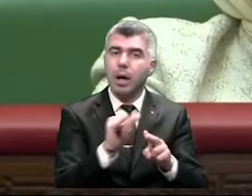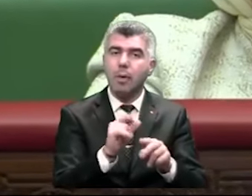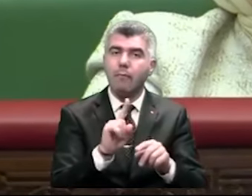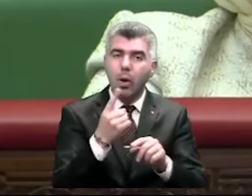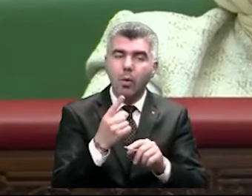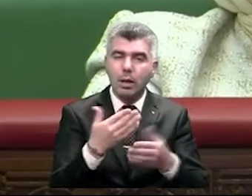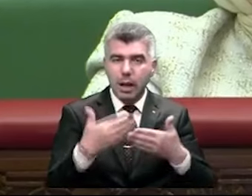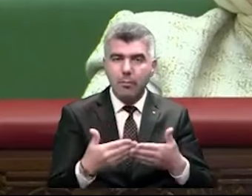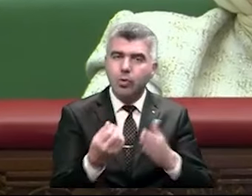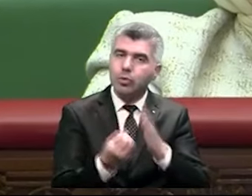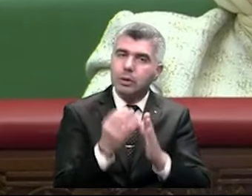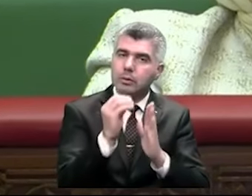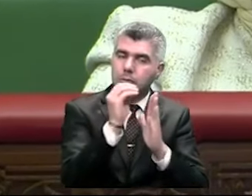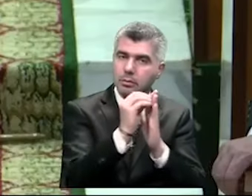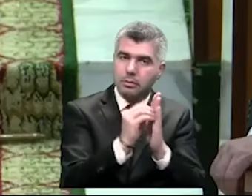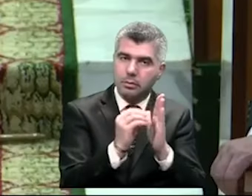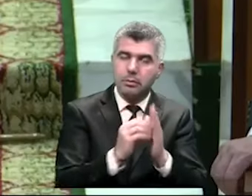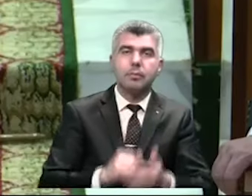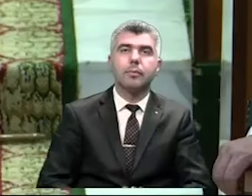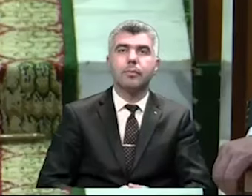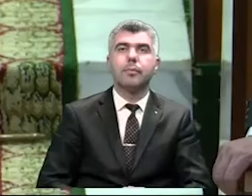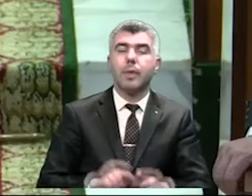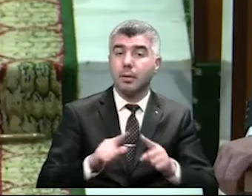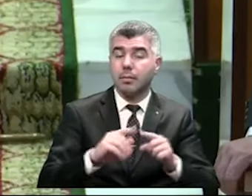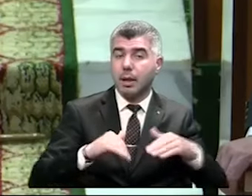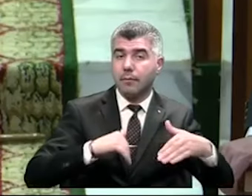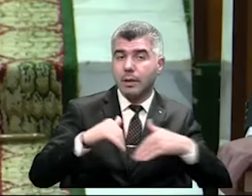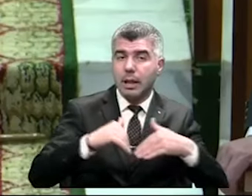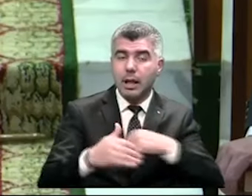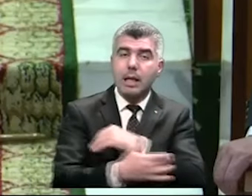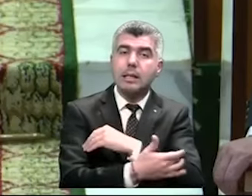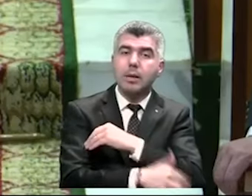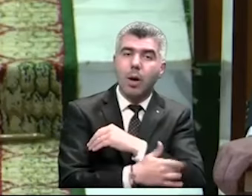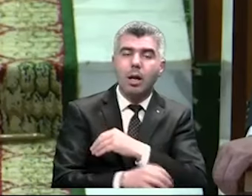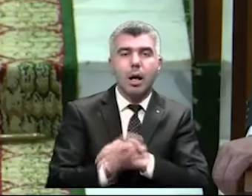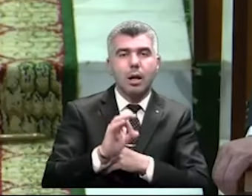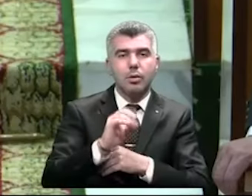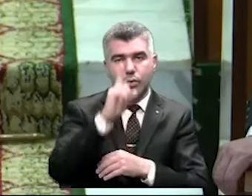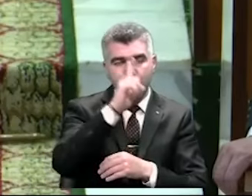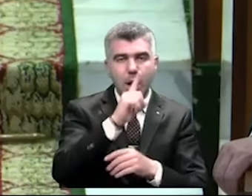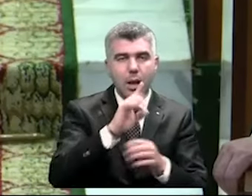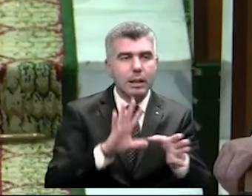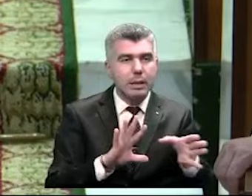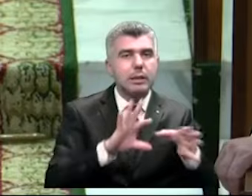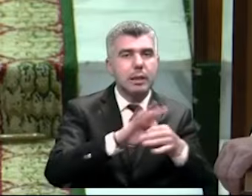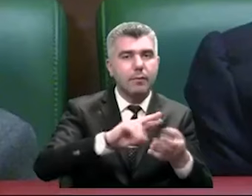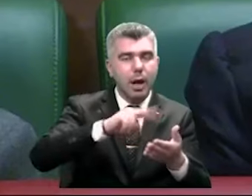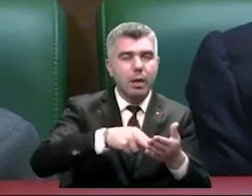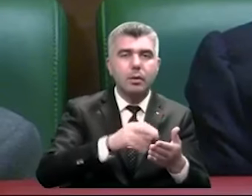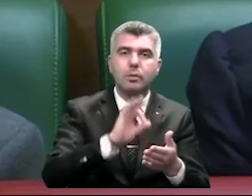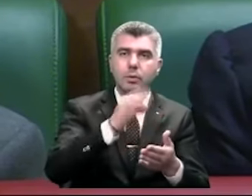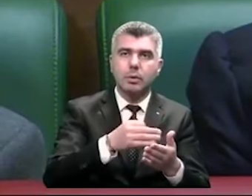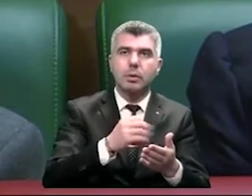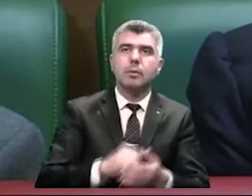الصيانه بالنسبه للجانب الطرقي معلوم بالنسبه للتصوير را احنا خدامين والاتفاقيه هي ماشيه ان شاء الله باش تطبق على ارض